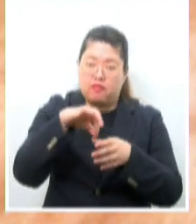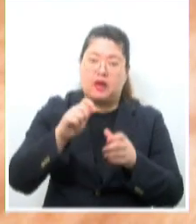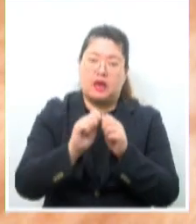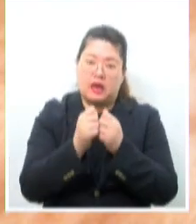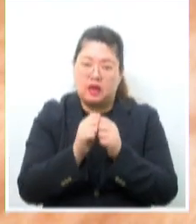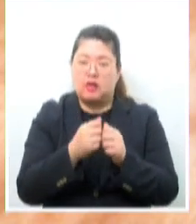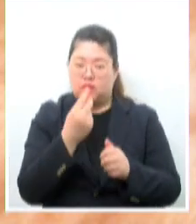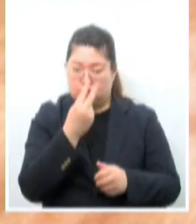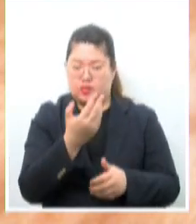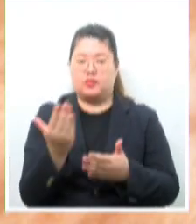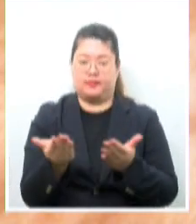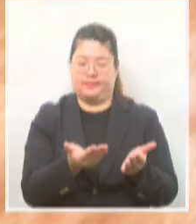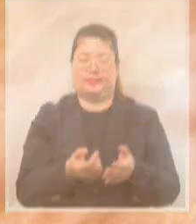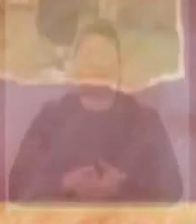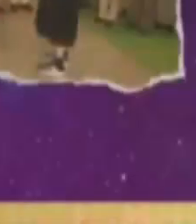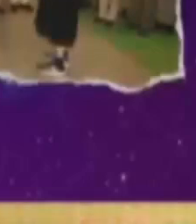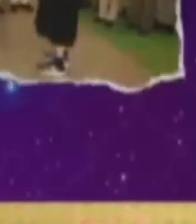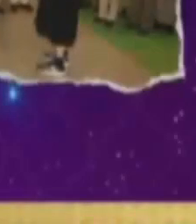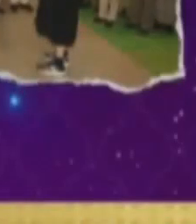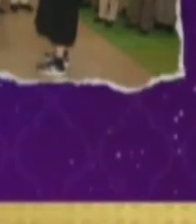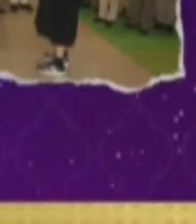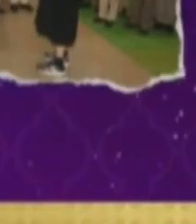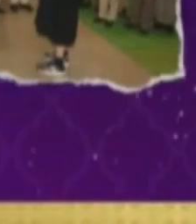าย้อมผูไปติดตามรับชมกันค่ะ